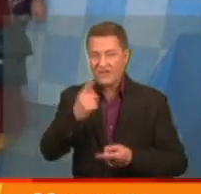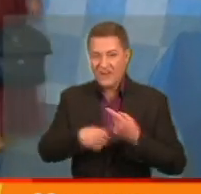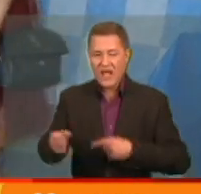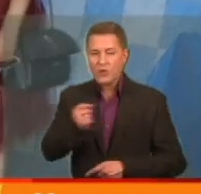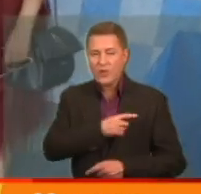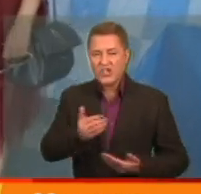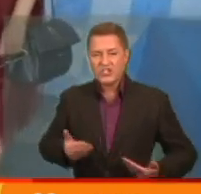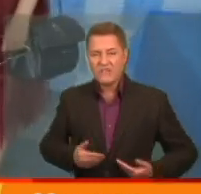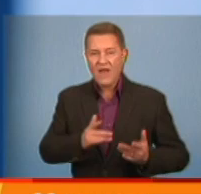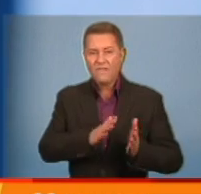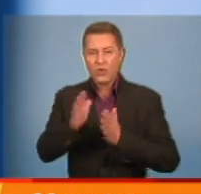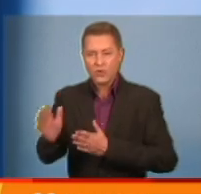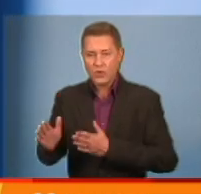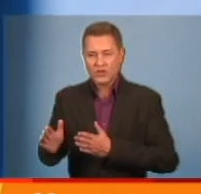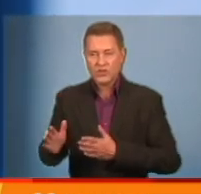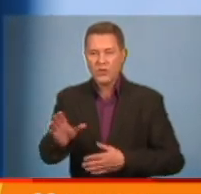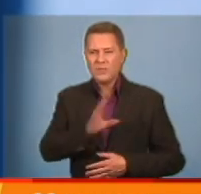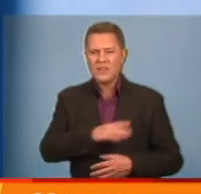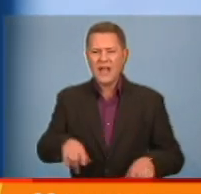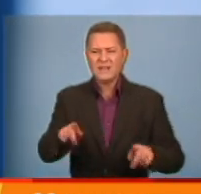живе в гуртожитку.